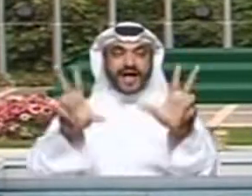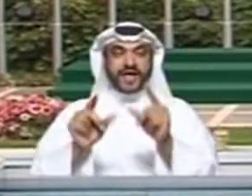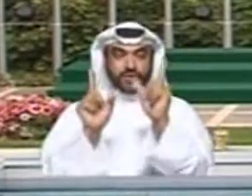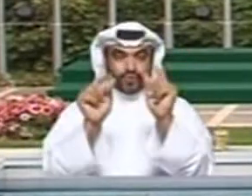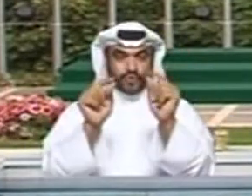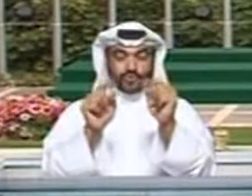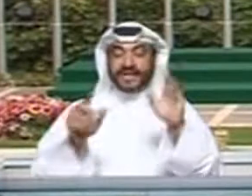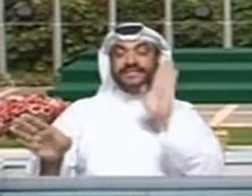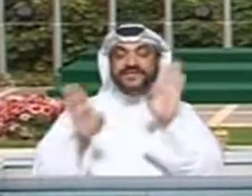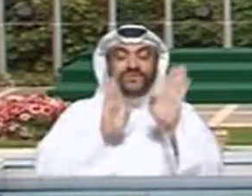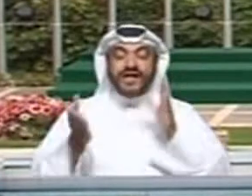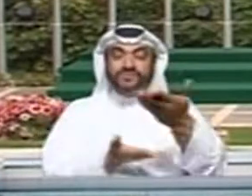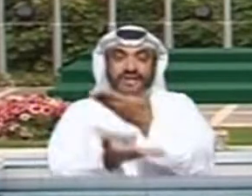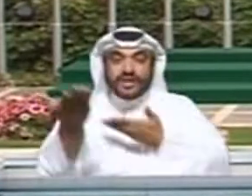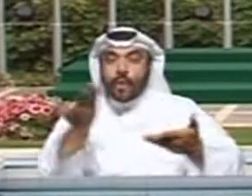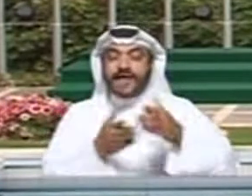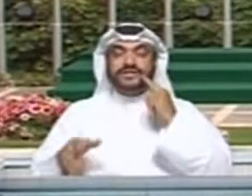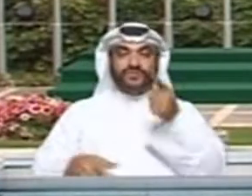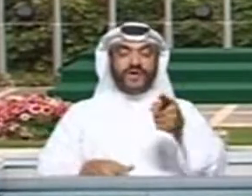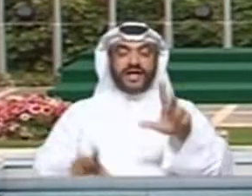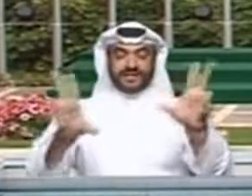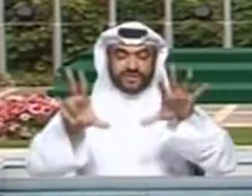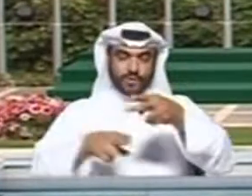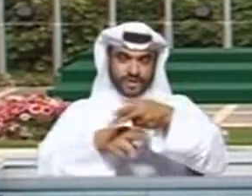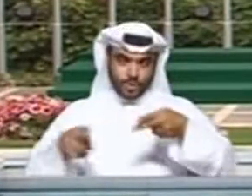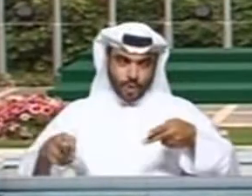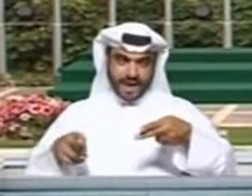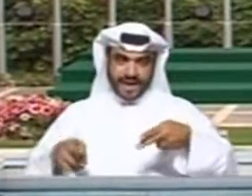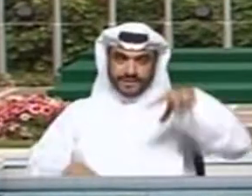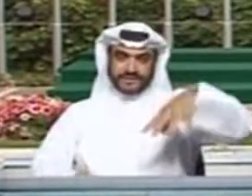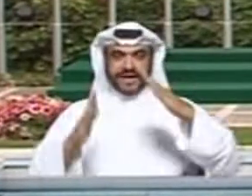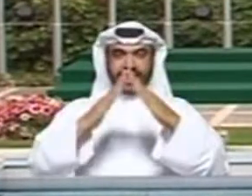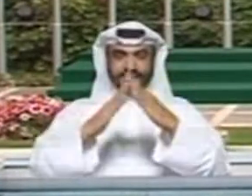بتفعيلها الملتقى الإعلامي العربي. حيدر علي، تلفزيون دولة الكويت، القاهرة.